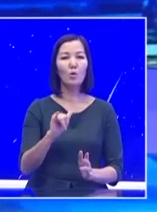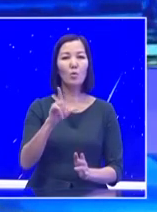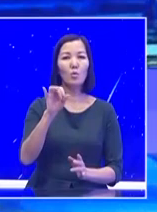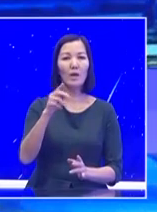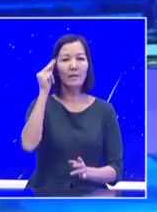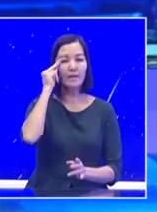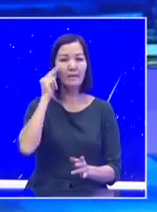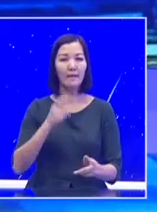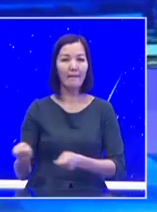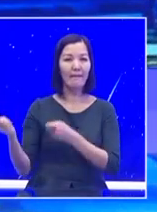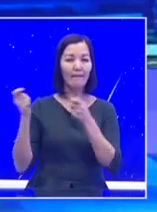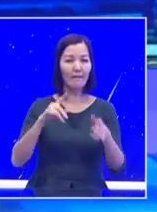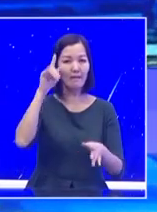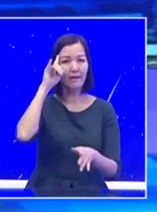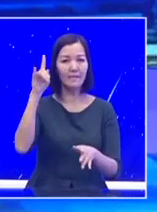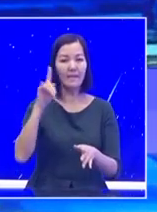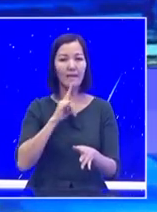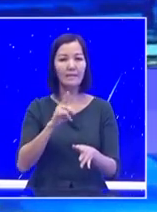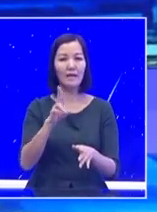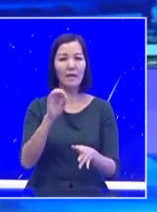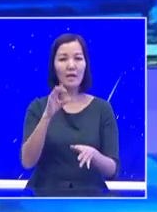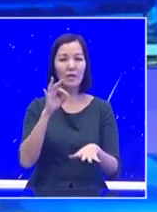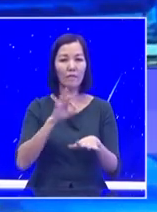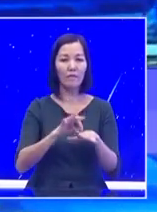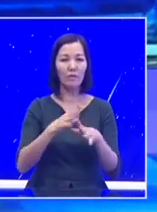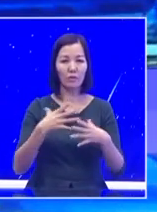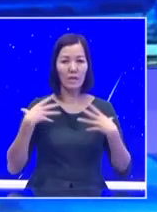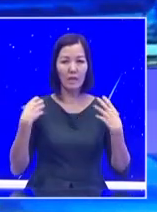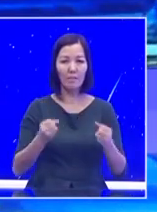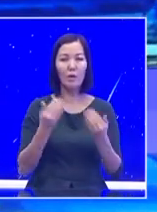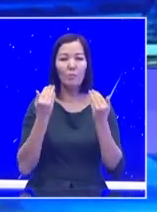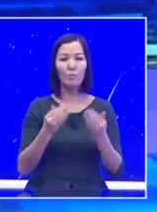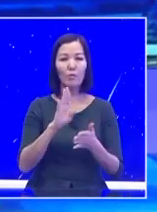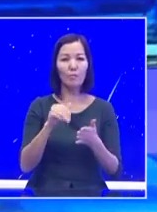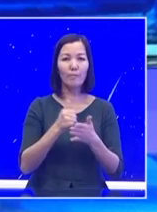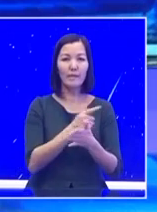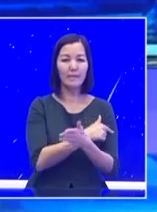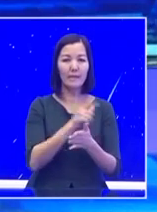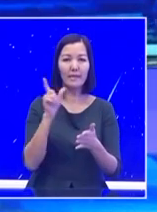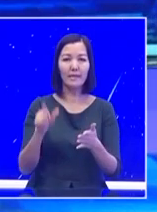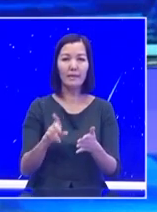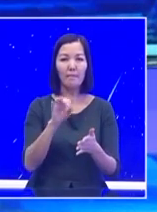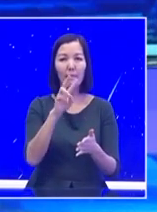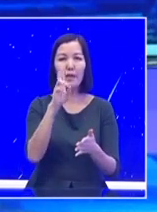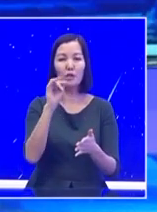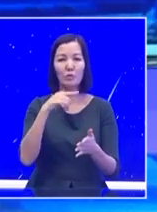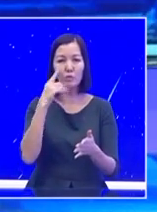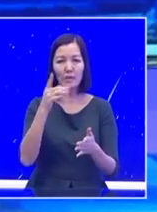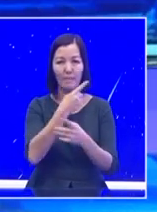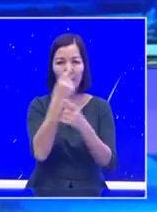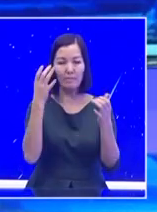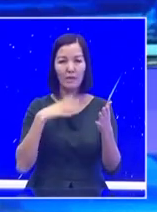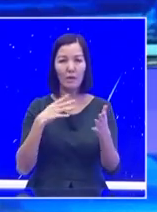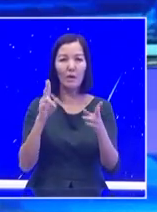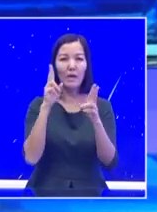Уханьнан эвакуацияланған қазақстандықтар коронавирустан аман. Бүгін еліміздің бас санитары Жандарбек Бекшин осылай деп мәлімдеді.